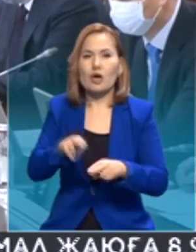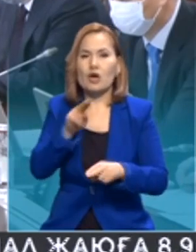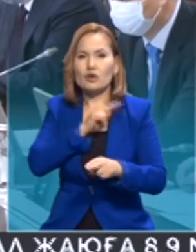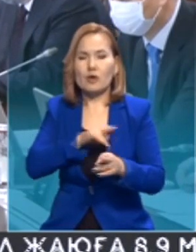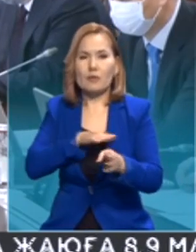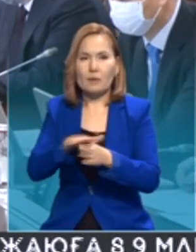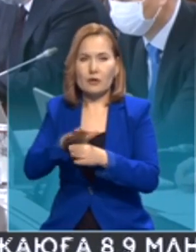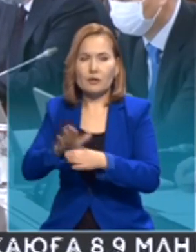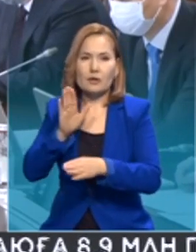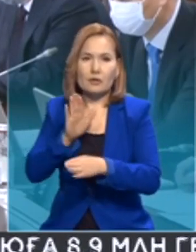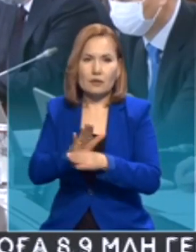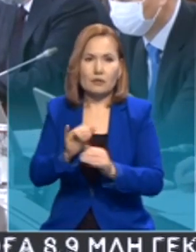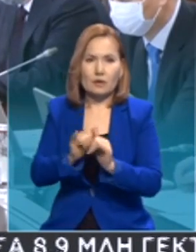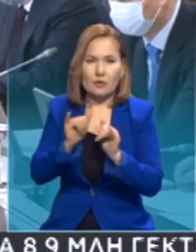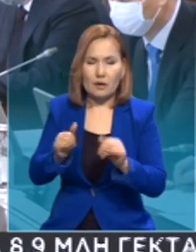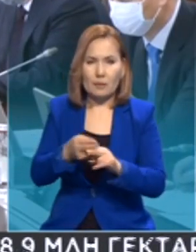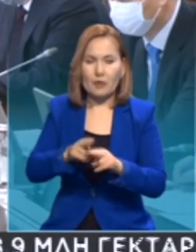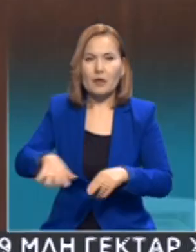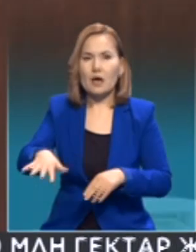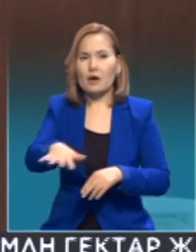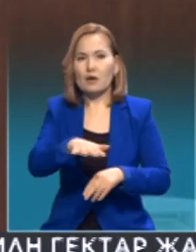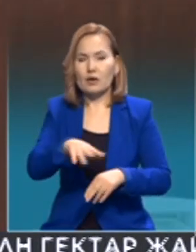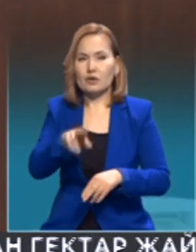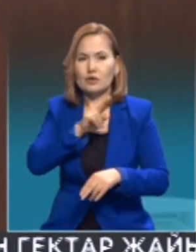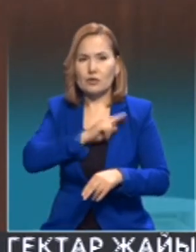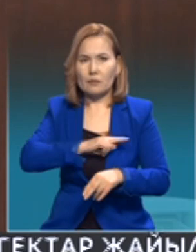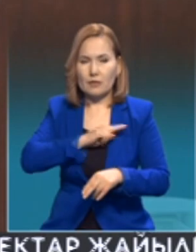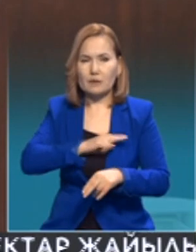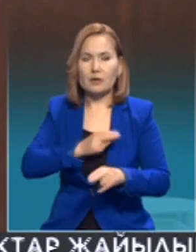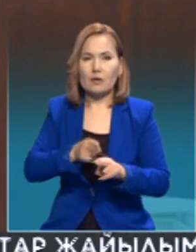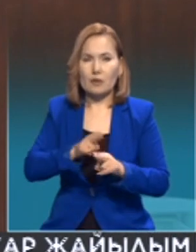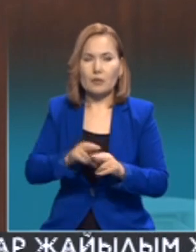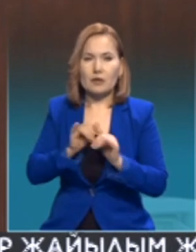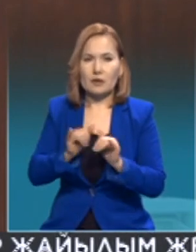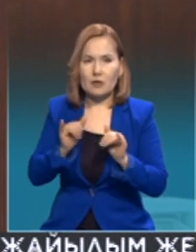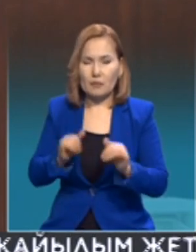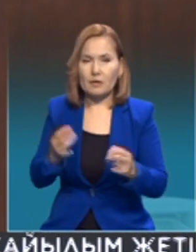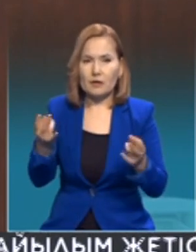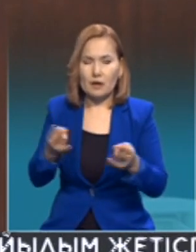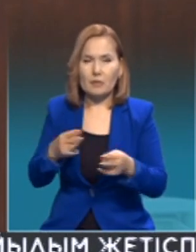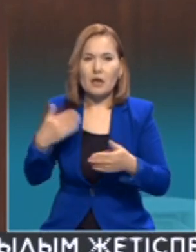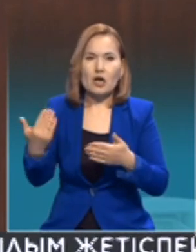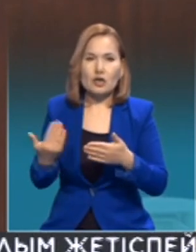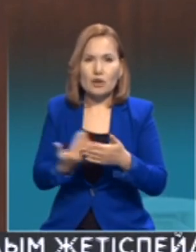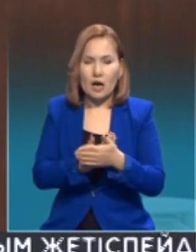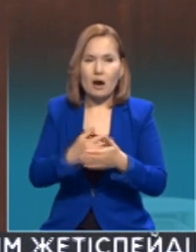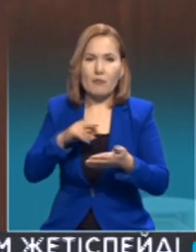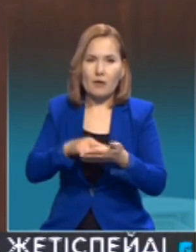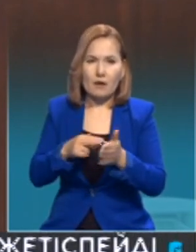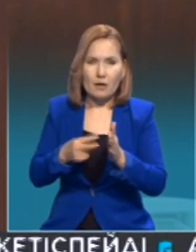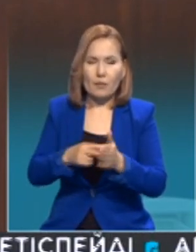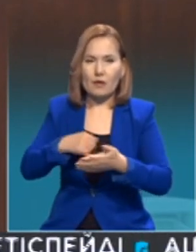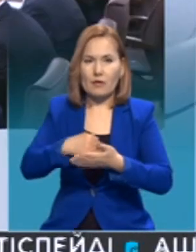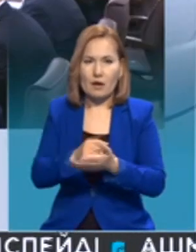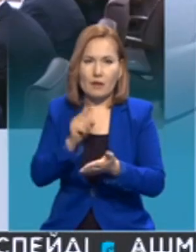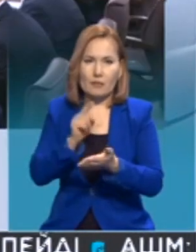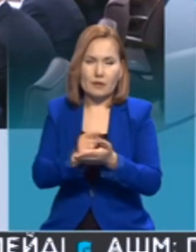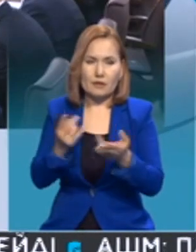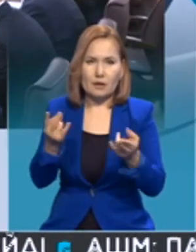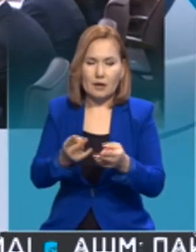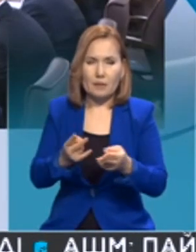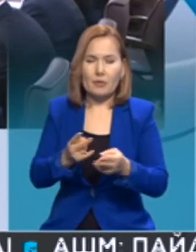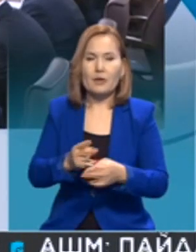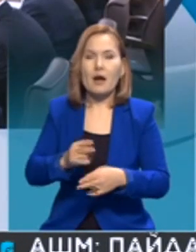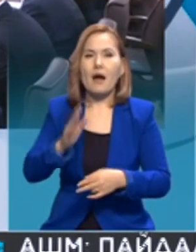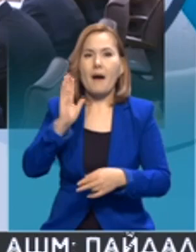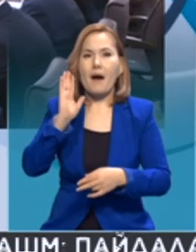әдістерін өзектендіріп, өңірлік стандарттар жүйесін жетілдіру жөніндегі жаңа тәсілдерді ескерсін. Жалпы